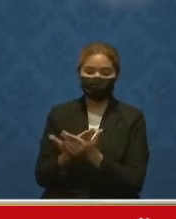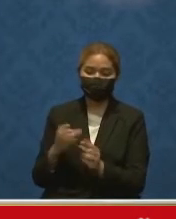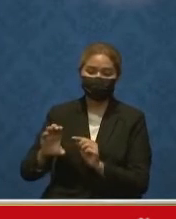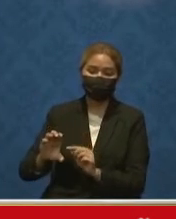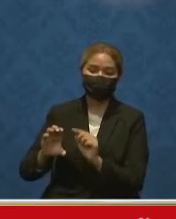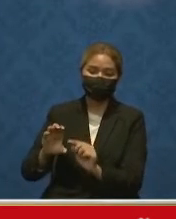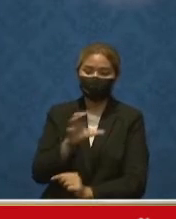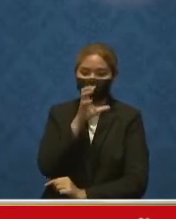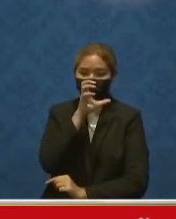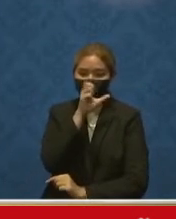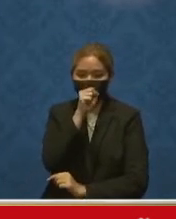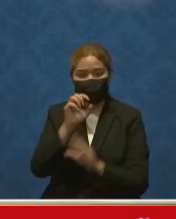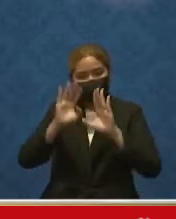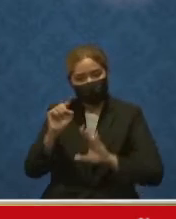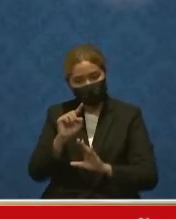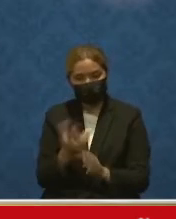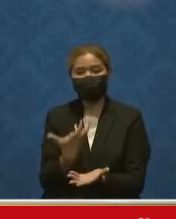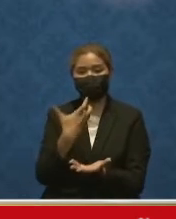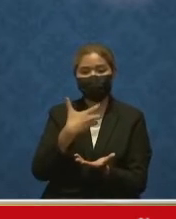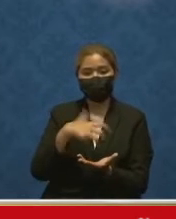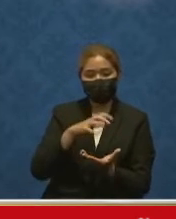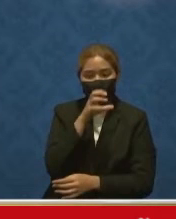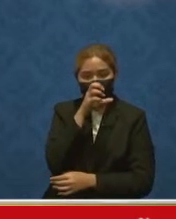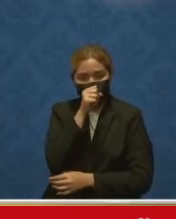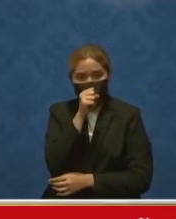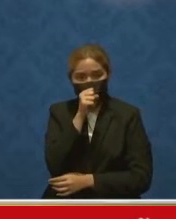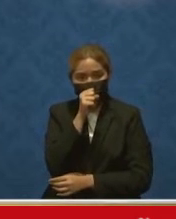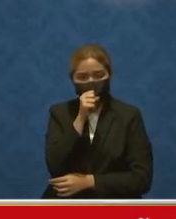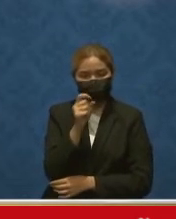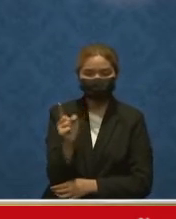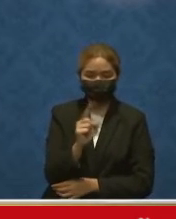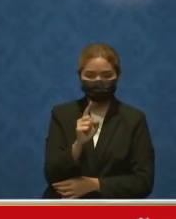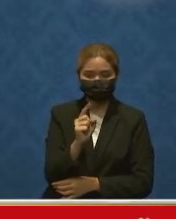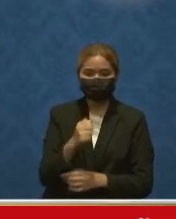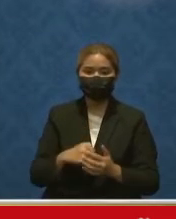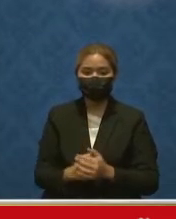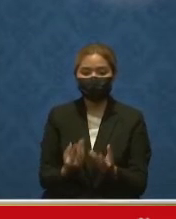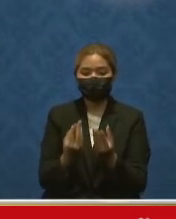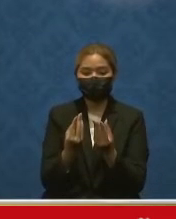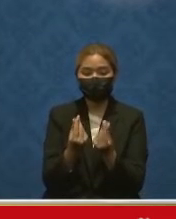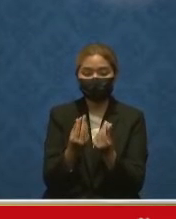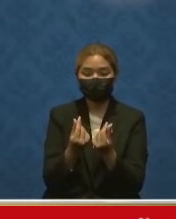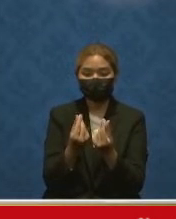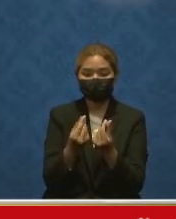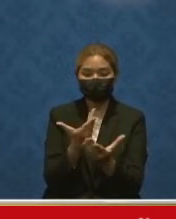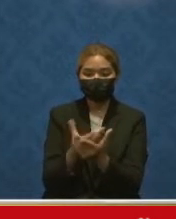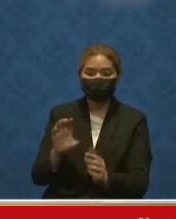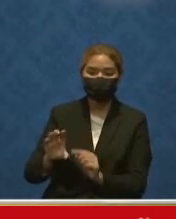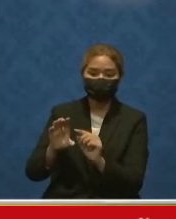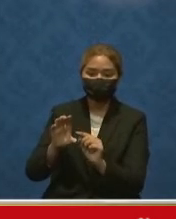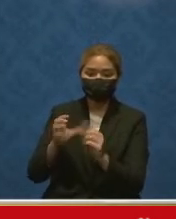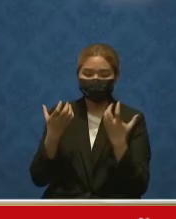ทุกวันนี้มันยังรับขนาดไหนลองขึ้นโดนนะครับว่ามันเป็นตัวเลขของงบราชการลับของกองทัพต่าง